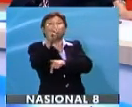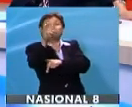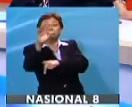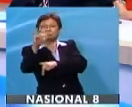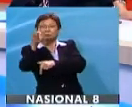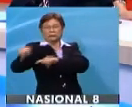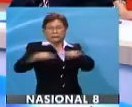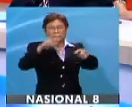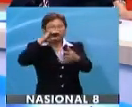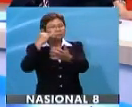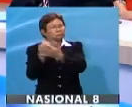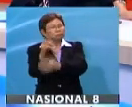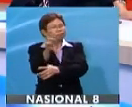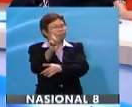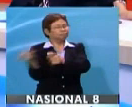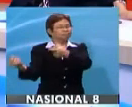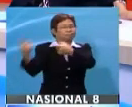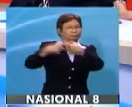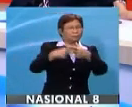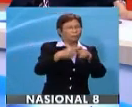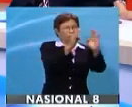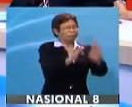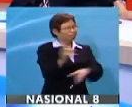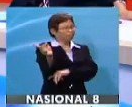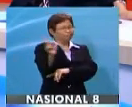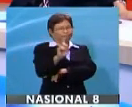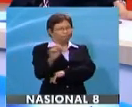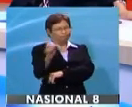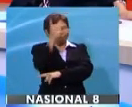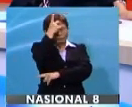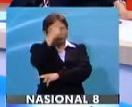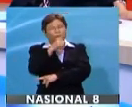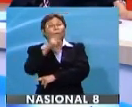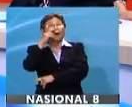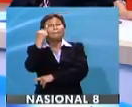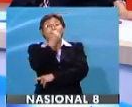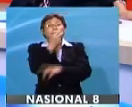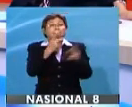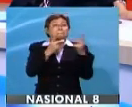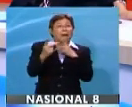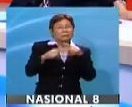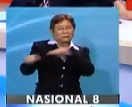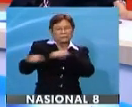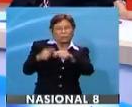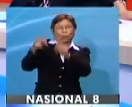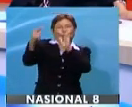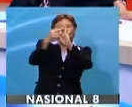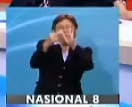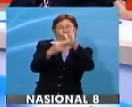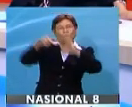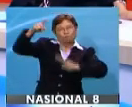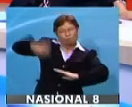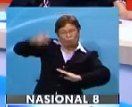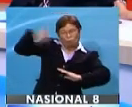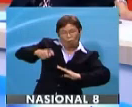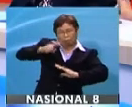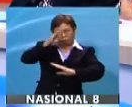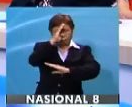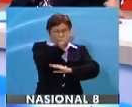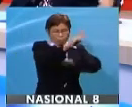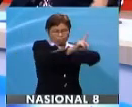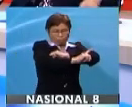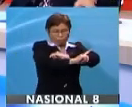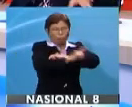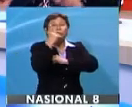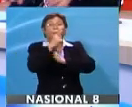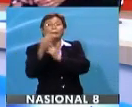jenayah dan ia tidak wajar dikaitkan dengan isu perkauman. Tegas Datuk Seri Najib Tun Razak, tindakan undang-undang wajar diambil terhadap mereka